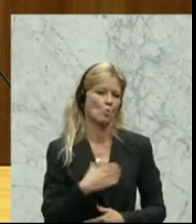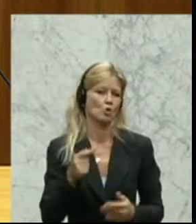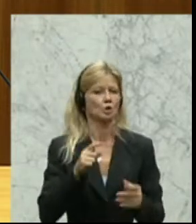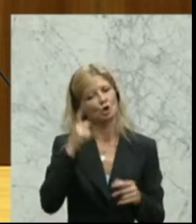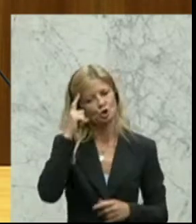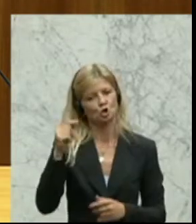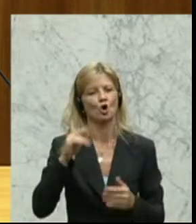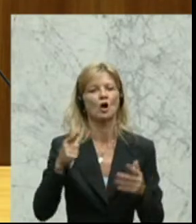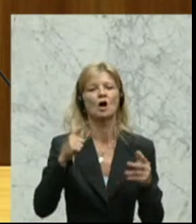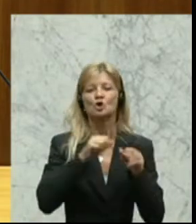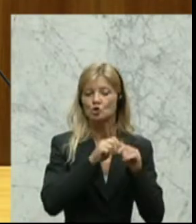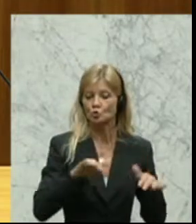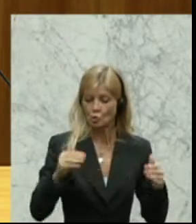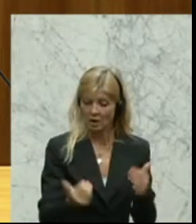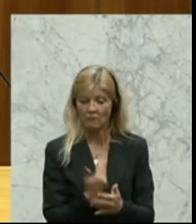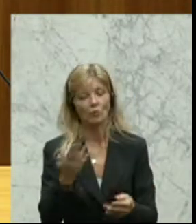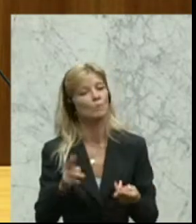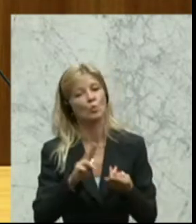ein paar Worte zur Vermögensteuer.